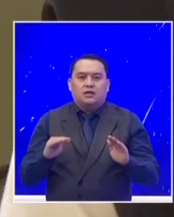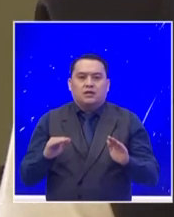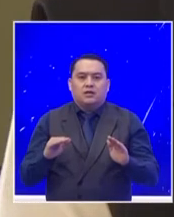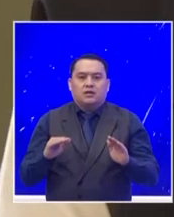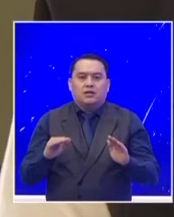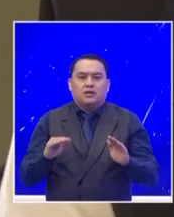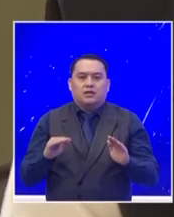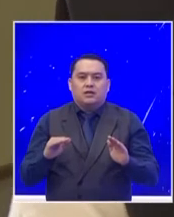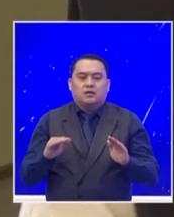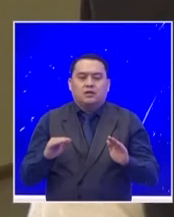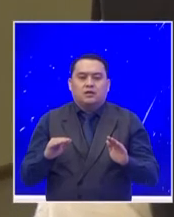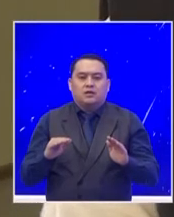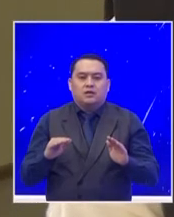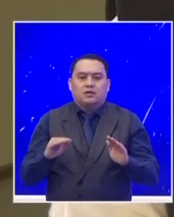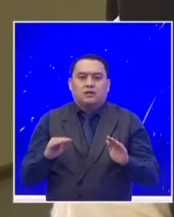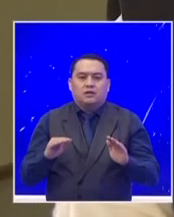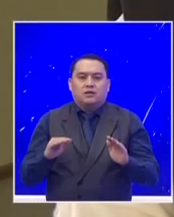своих учеников